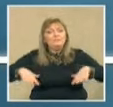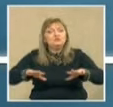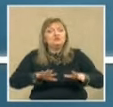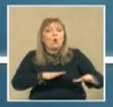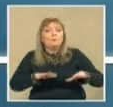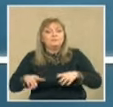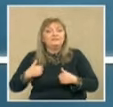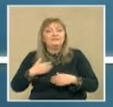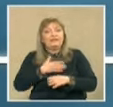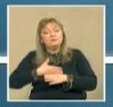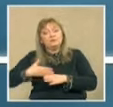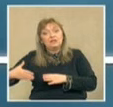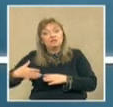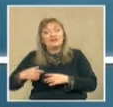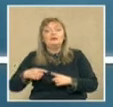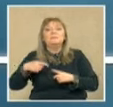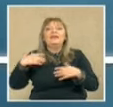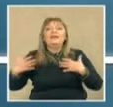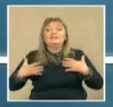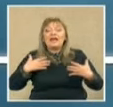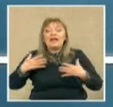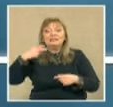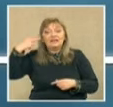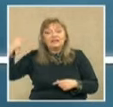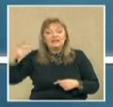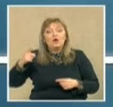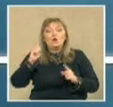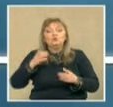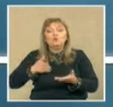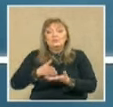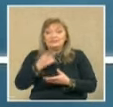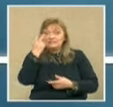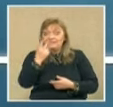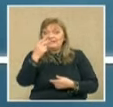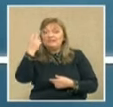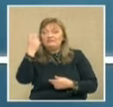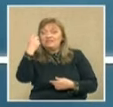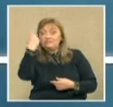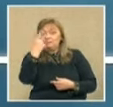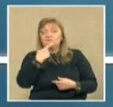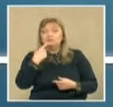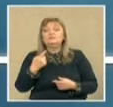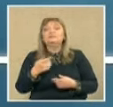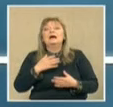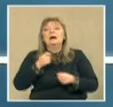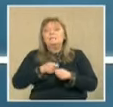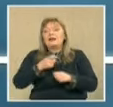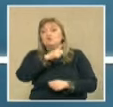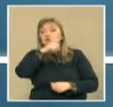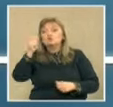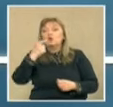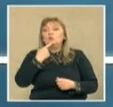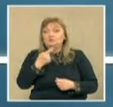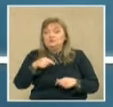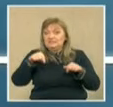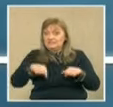с минутите, посветени на драматичния театър Стоян Бъчваров, който през 2021 става на 100. В рубриката ни Светът е сцена днес ви